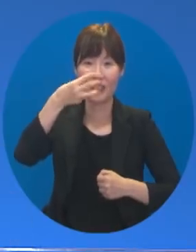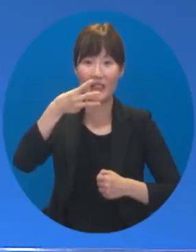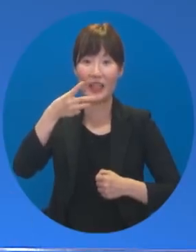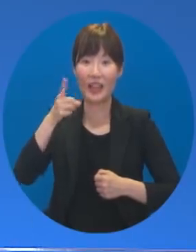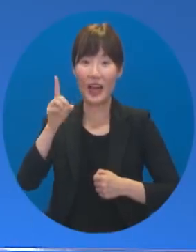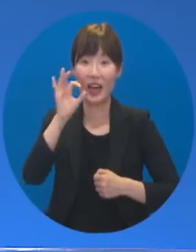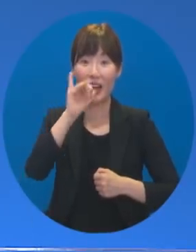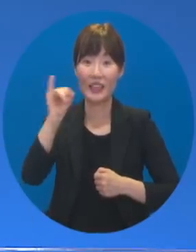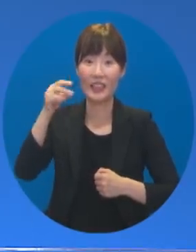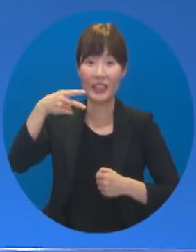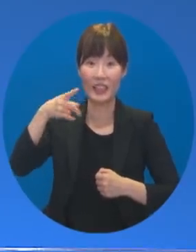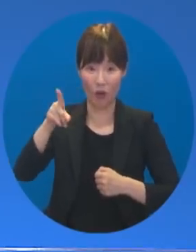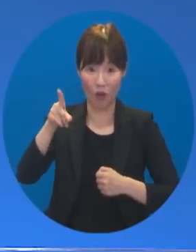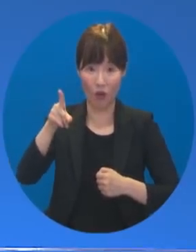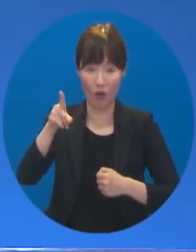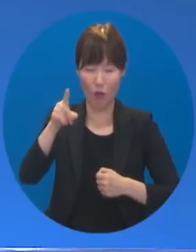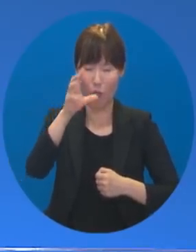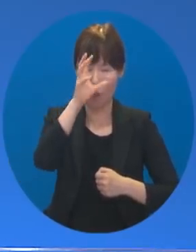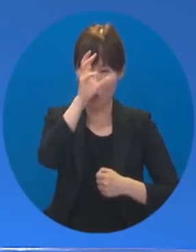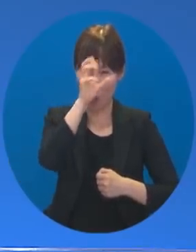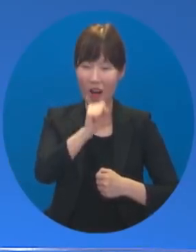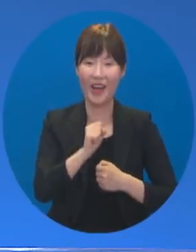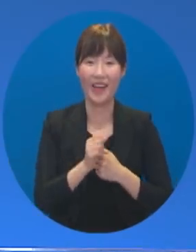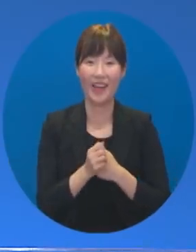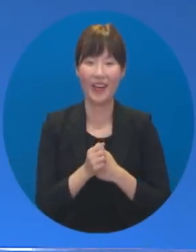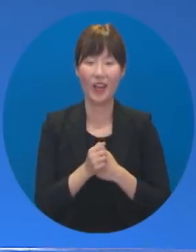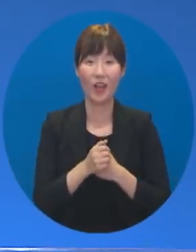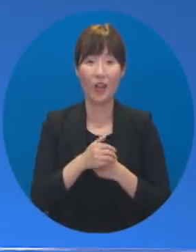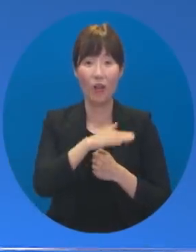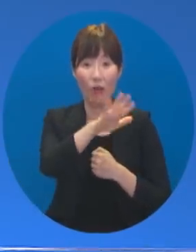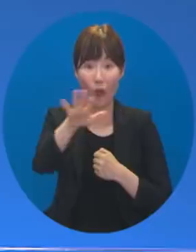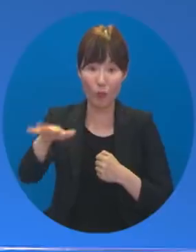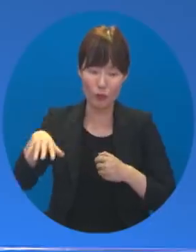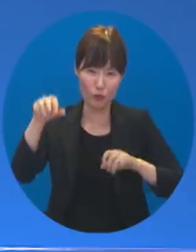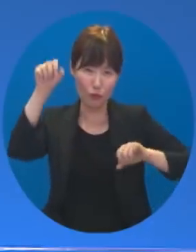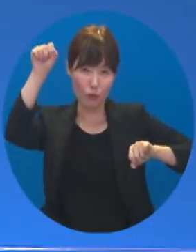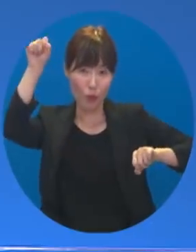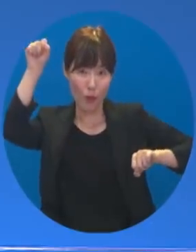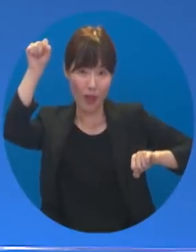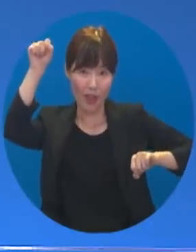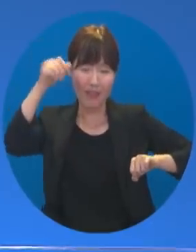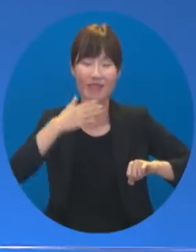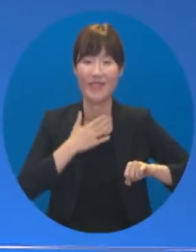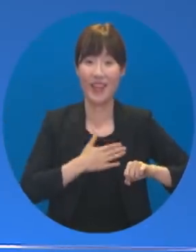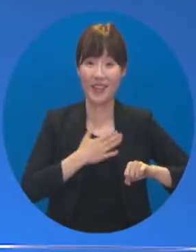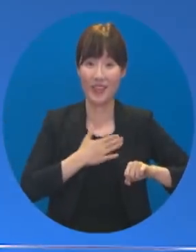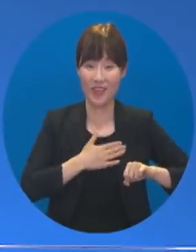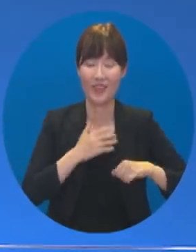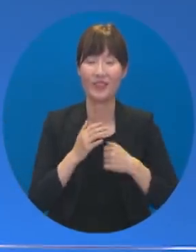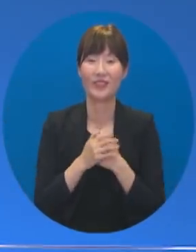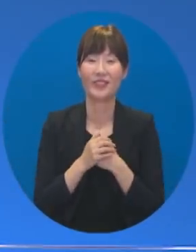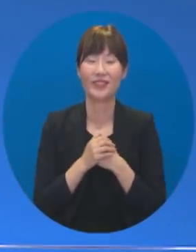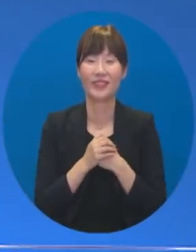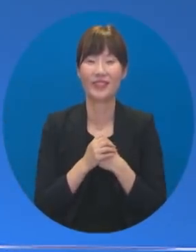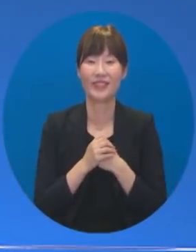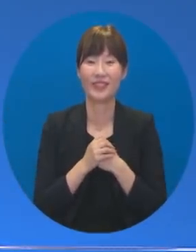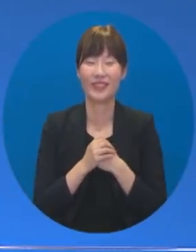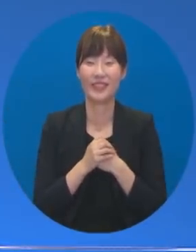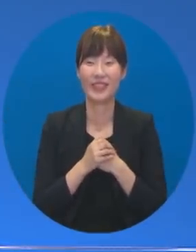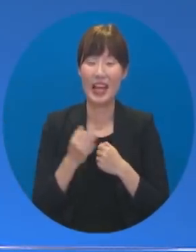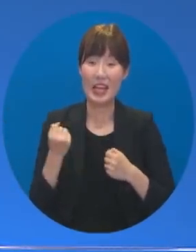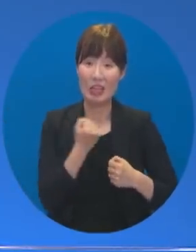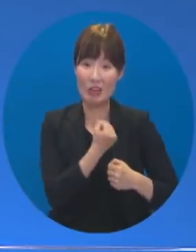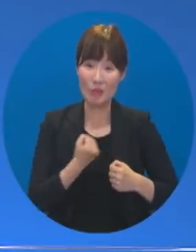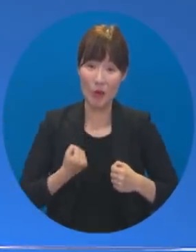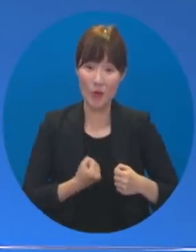뭐냐면 여러분들 슈퍼맨 아시잖아요. 그 슈퍼맨처럼 이제 평상시에는 저처럼 이렇게 회사원인데 갑자기 위기의 순간이